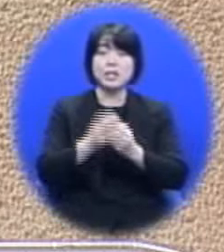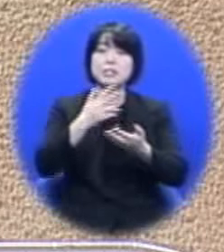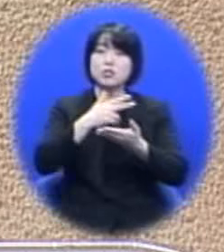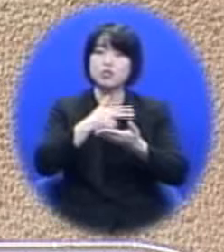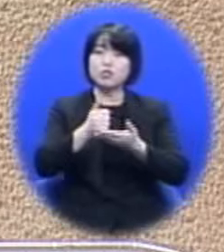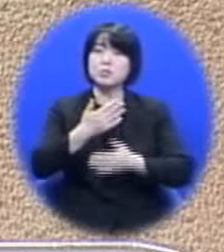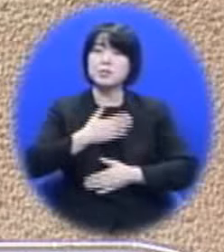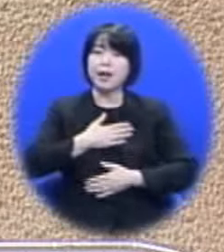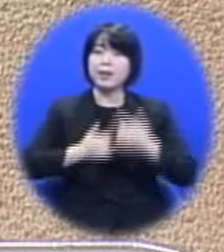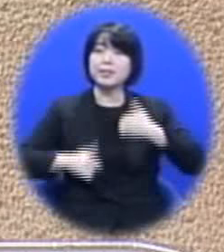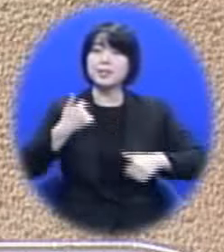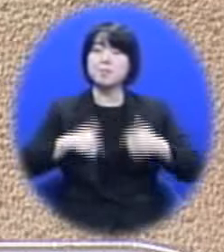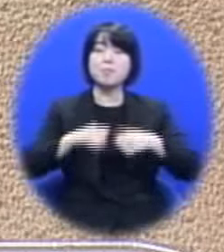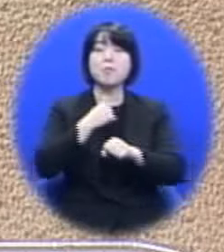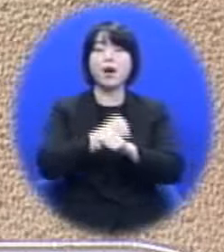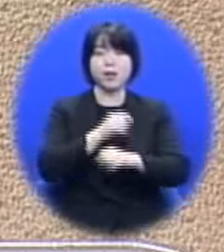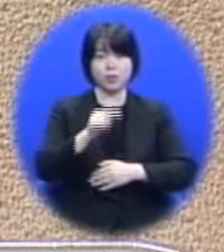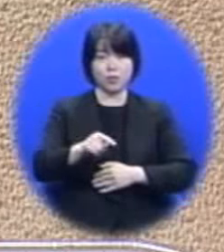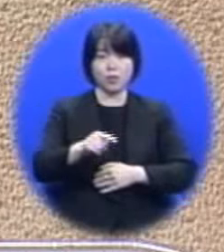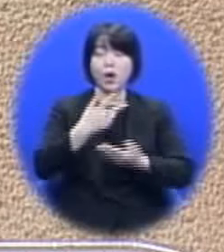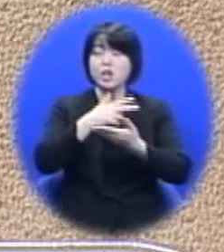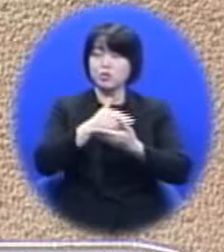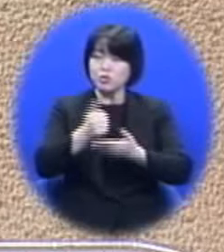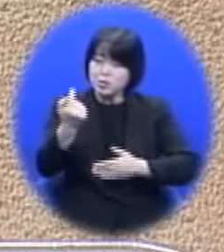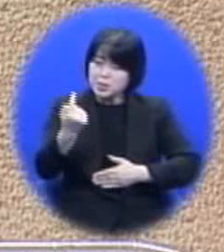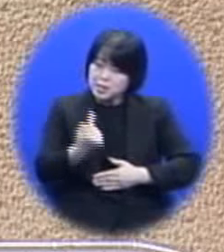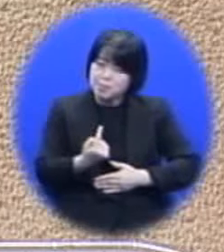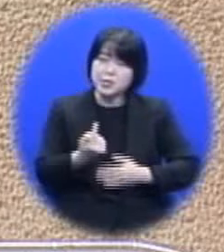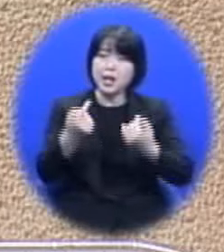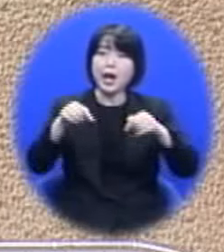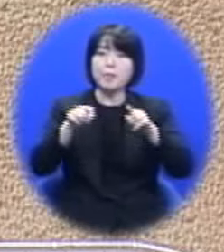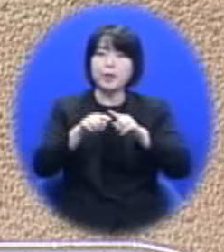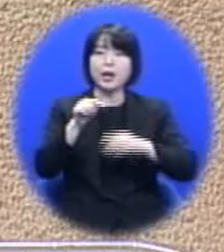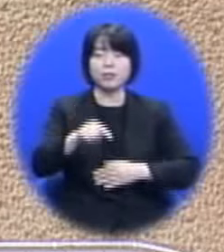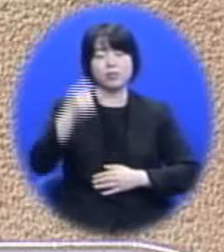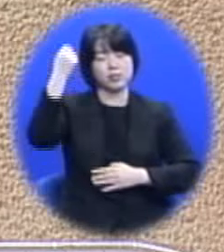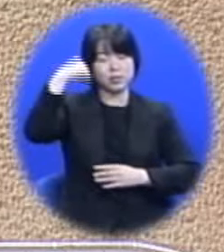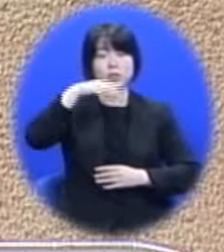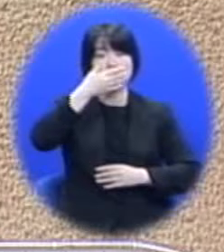주님이 나를 기뻐하시는 것과 주님의 임재를 느낀다는 거예요.